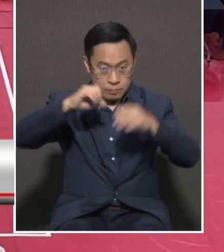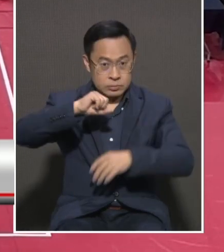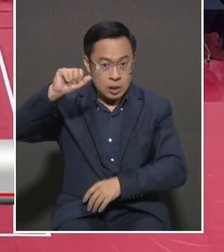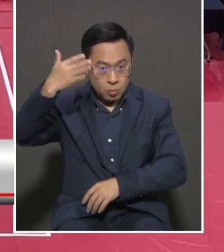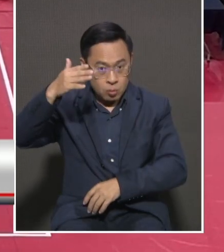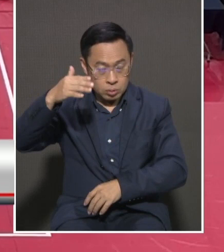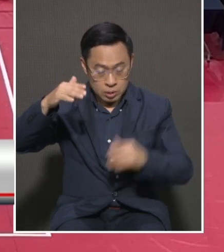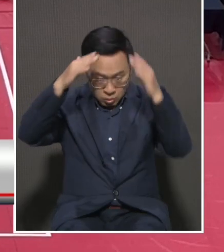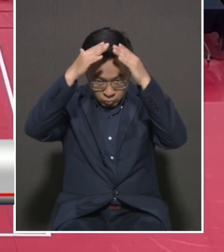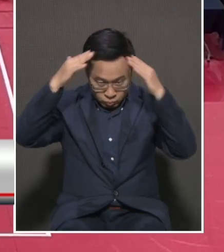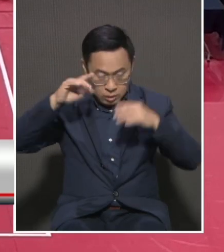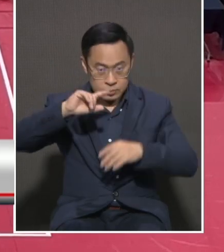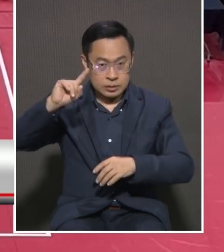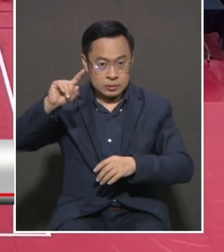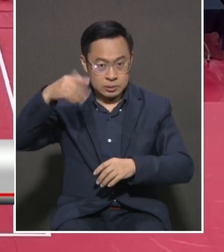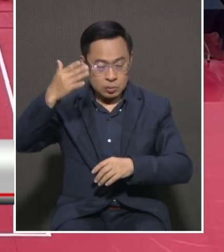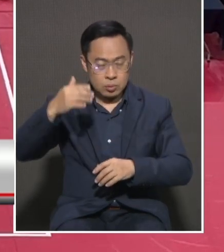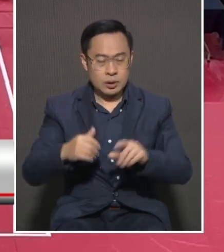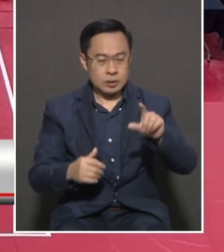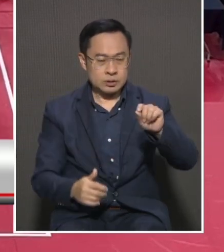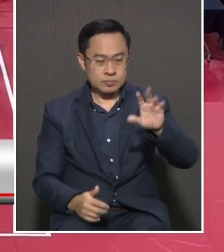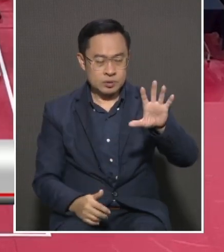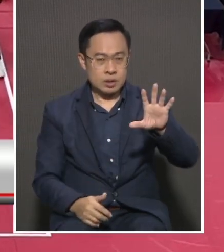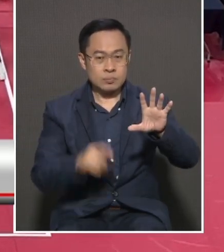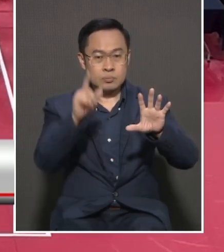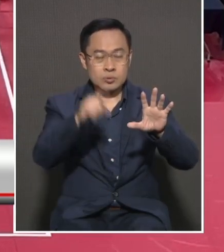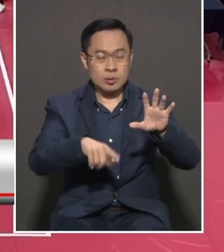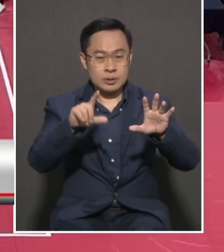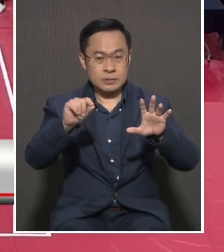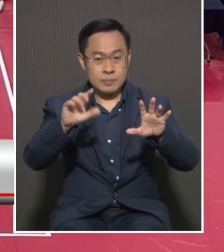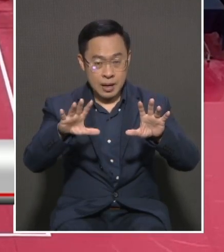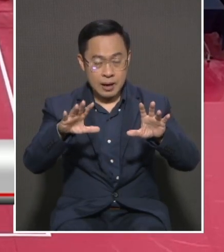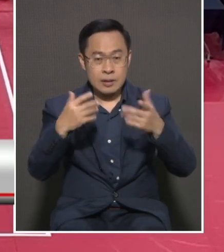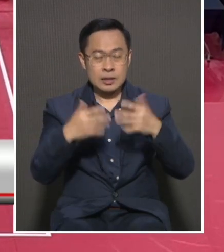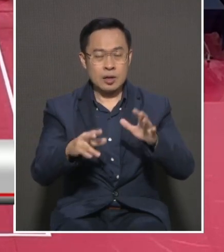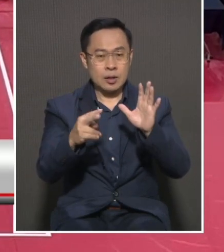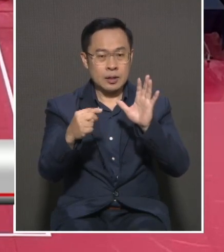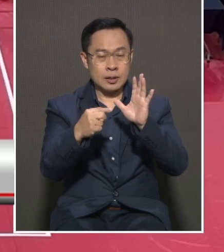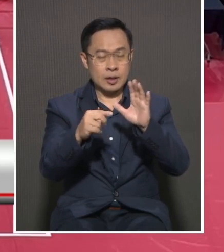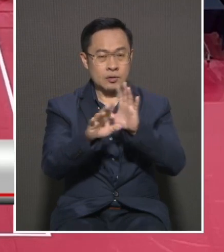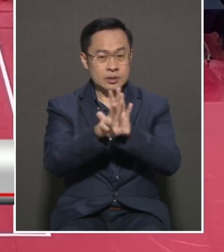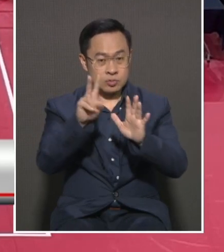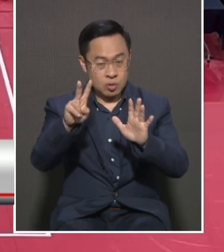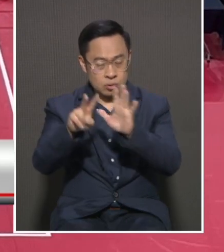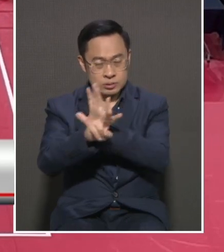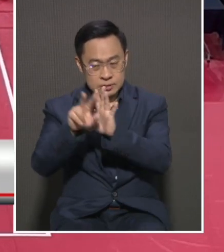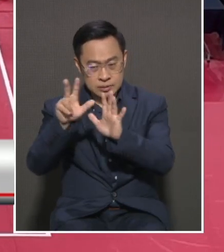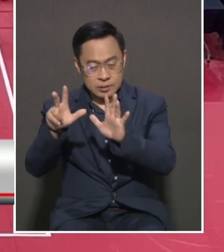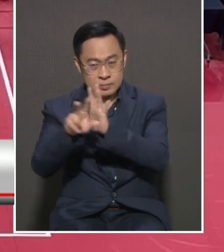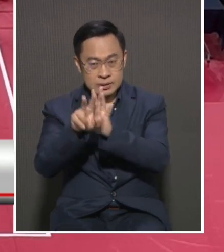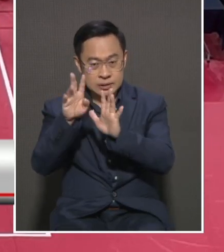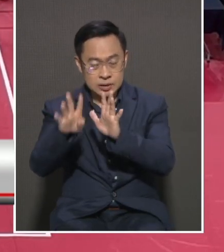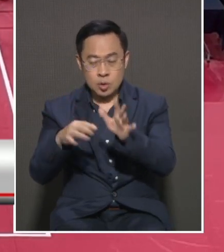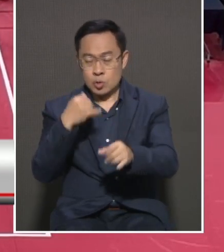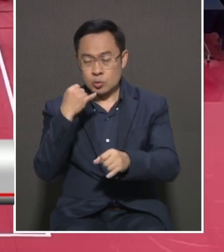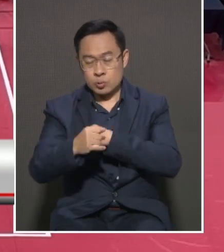ว่าด้วยเอาชนะไป23-25แต่หลังจากนั้นค่ะกลายเป็นสาวไทยที่ค่อยๆเล่นแล้วก็ท